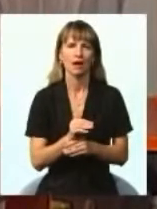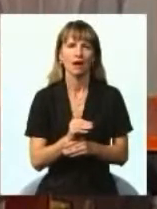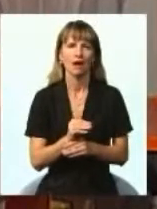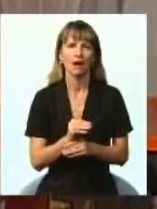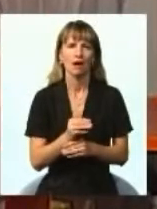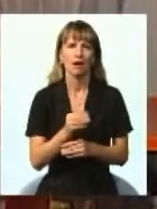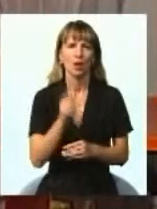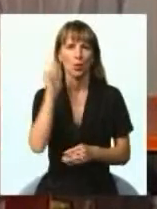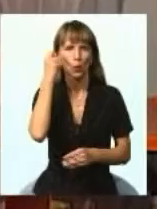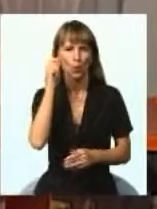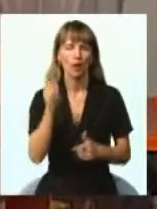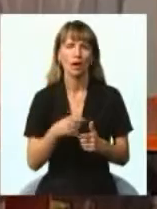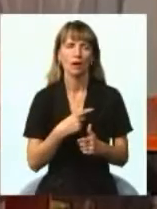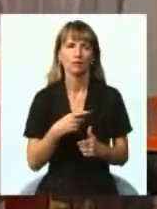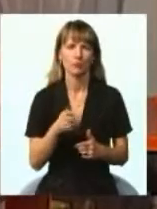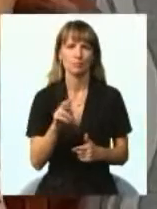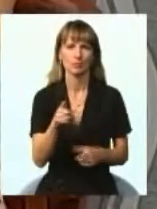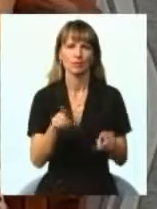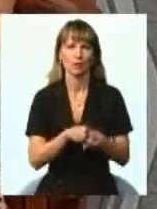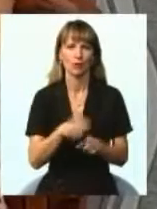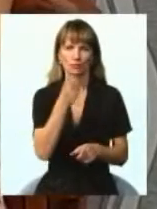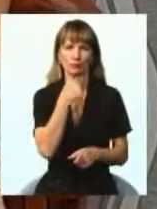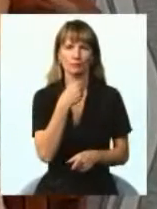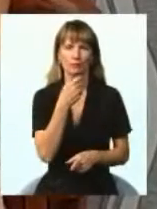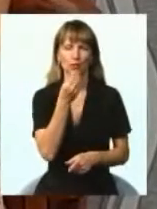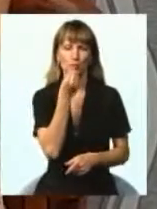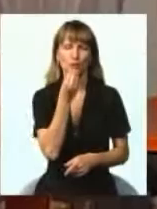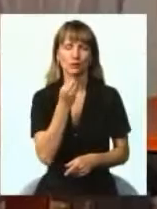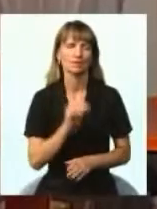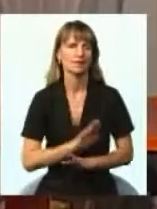тобі? Ти б скуштував таке? Не дуже. Чому?